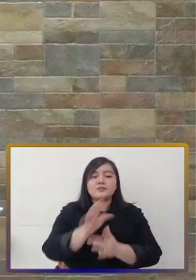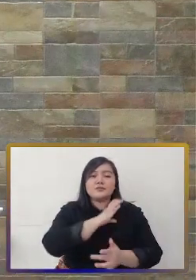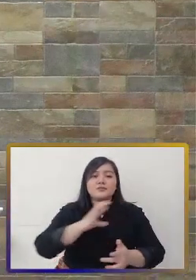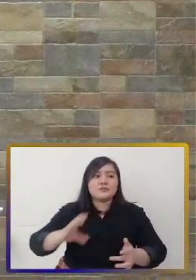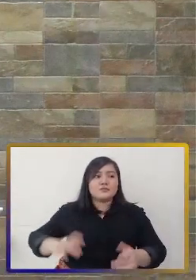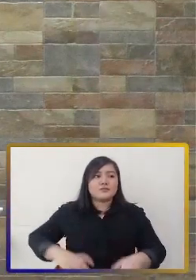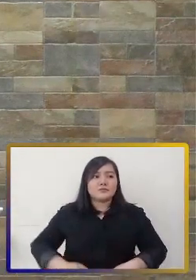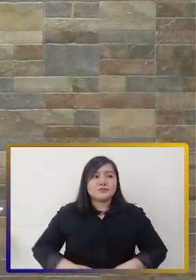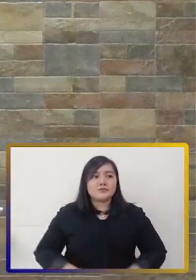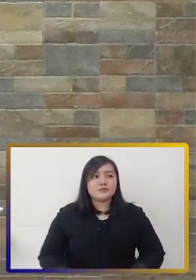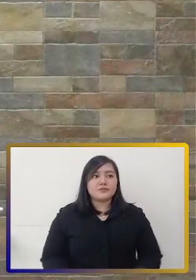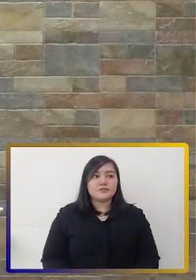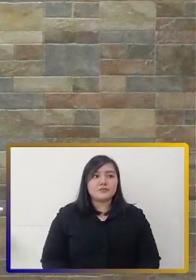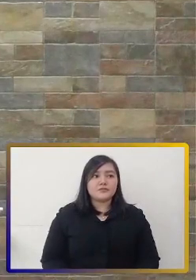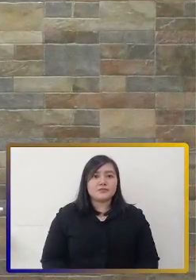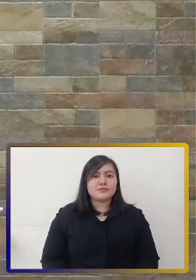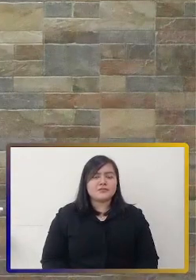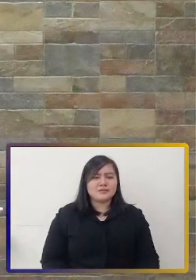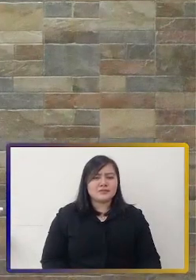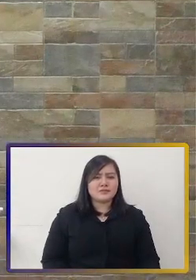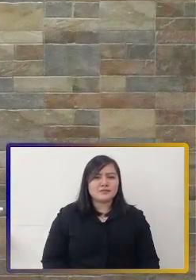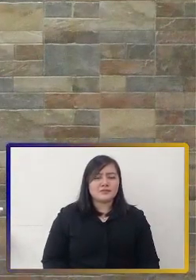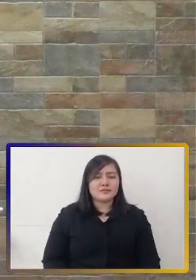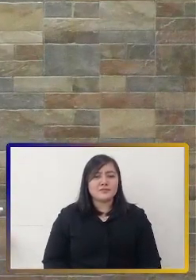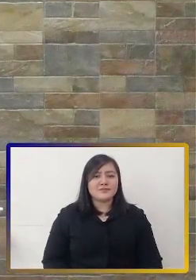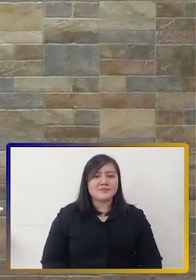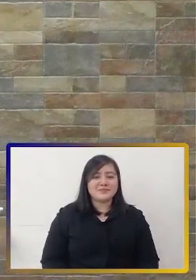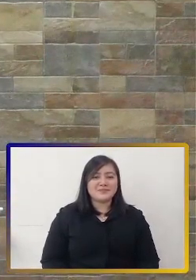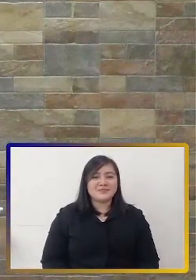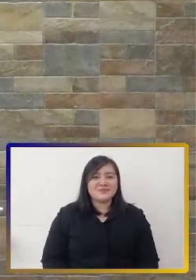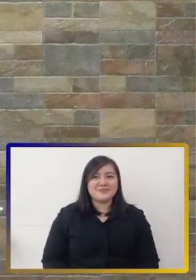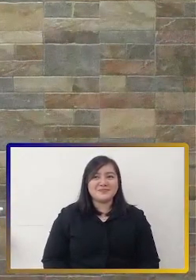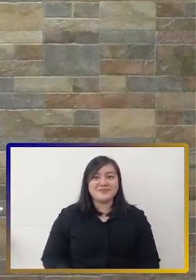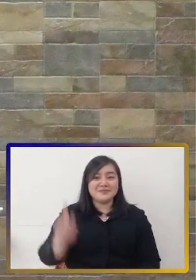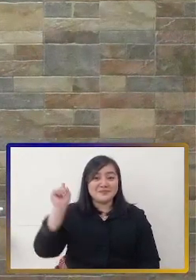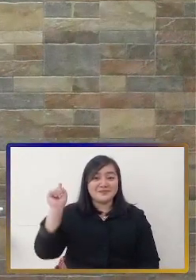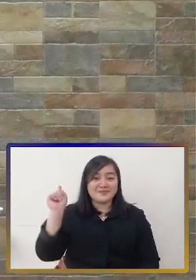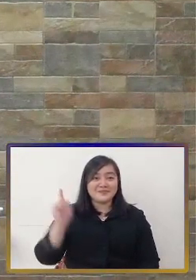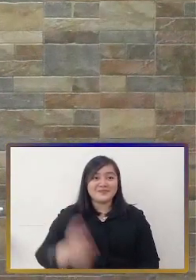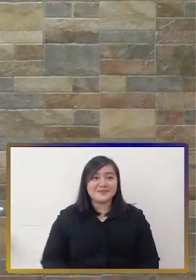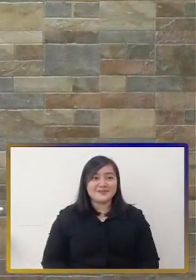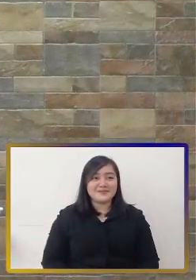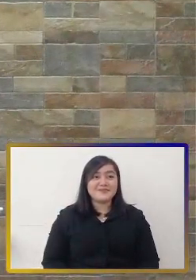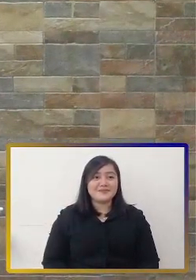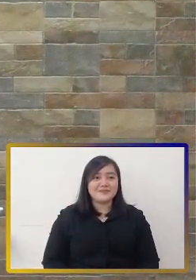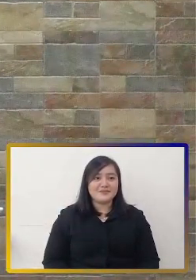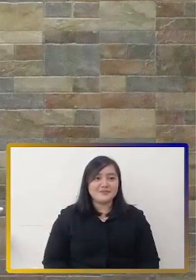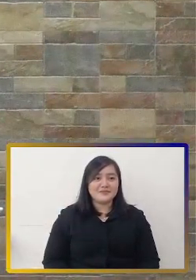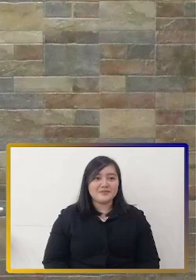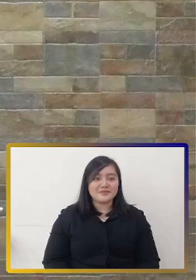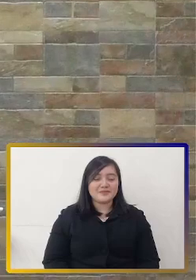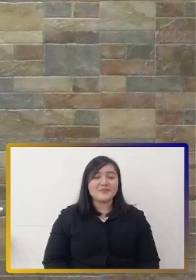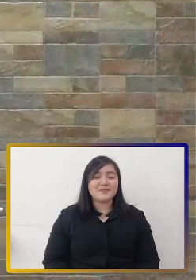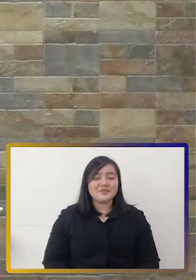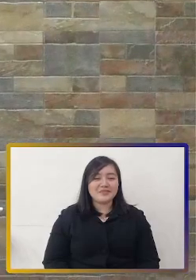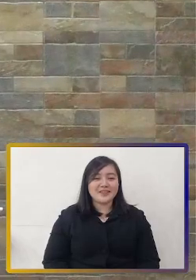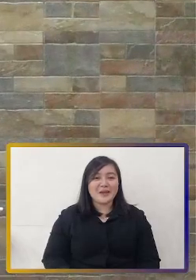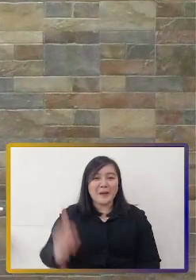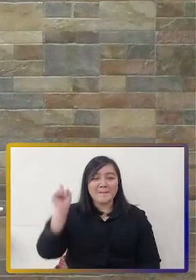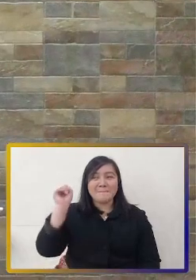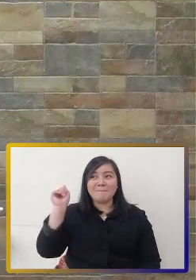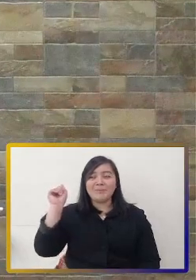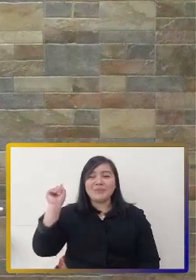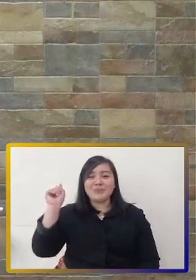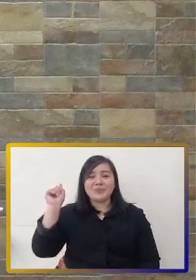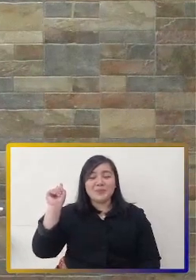at sinabi niya na ito yung sinasabi ko sa inyo na darating, na bago pa ako. You see? Darating at hindi ako, I am